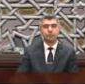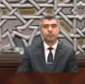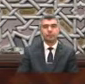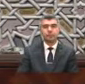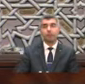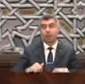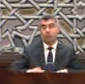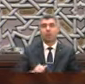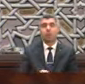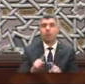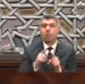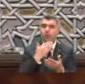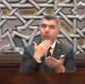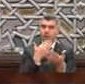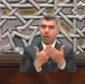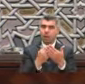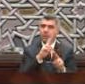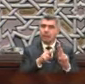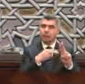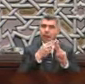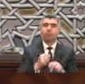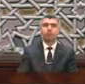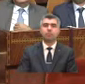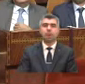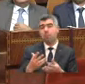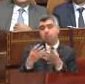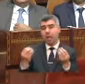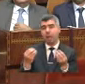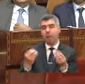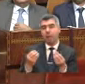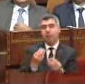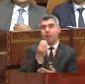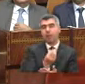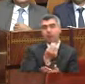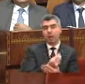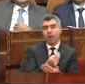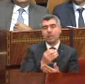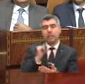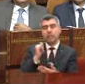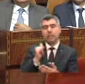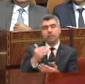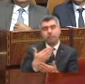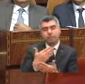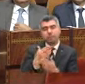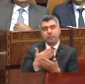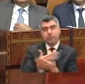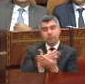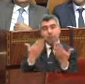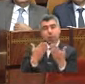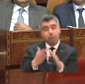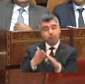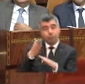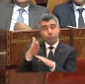السيده الوزيره، كنشكركم على الاجابه ديالكم. الاف الاطفال المغاربه كيخرجوا من ديورهم كل صباح، ما كيمشيوش للمدرسه اللي هي